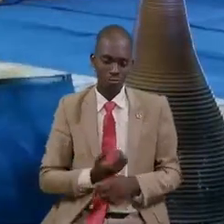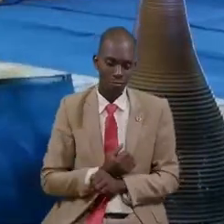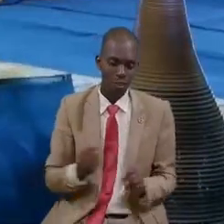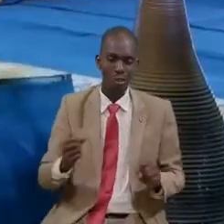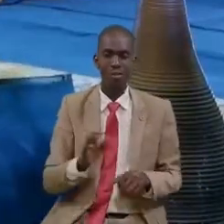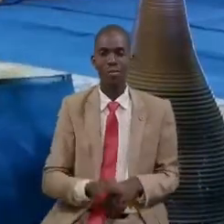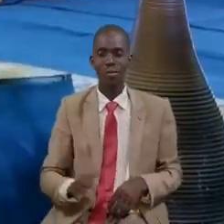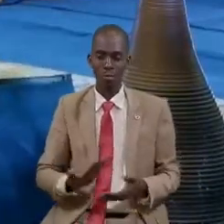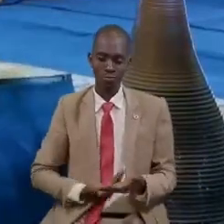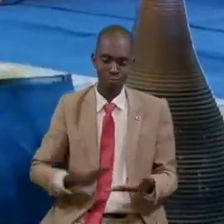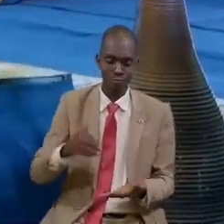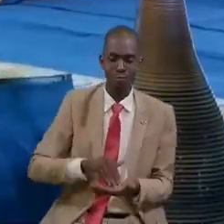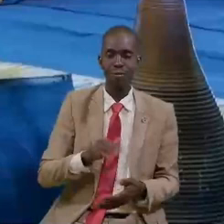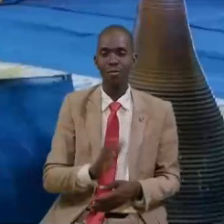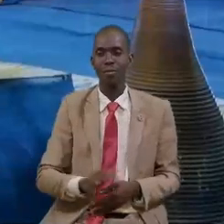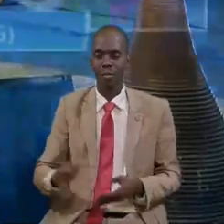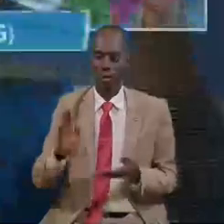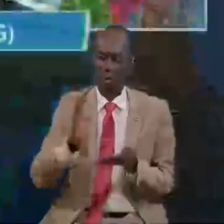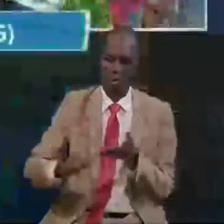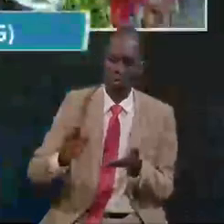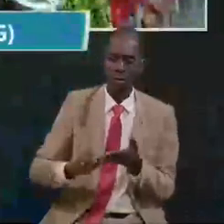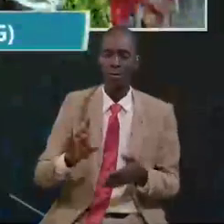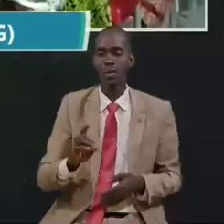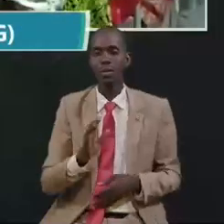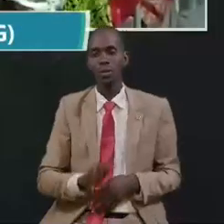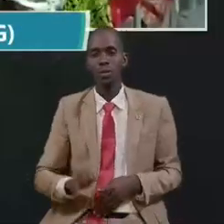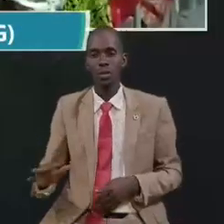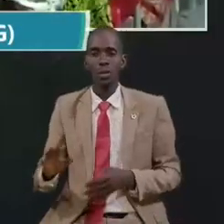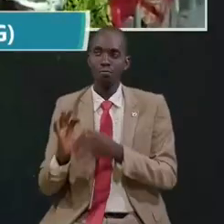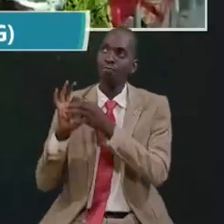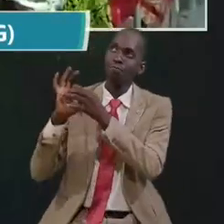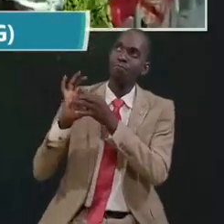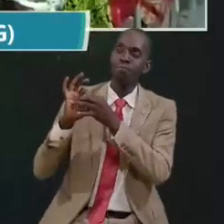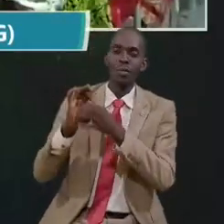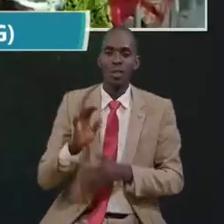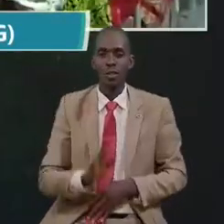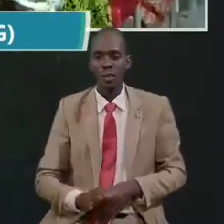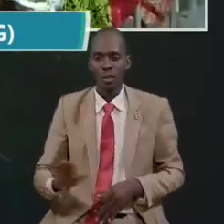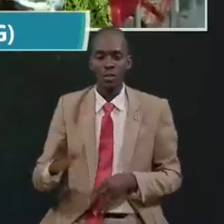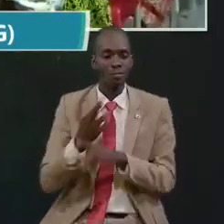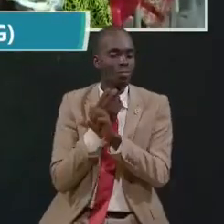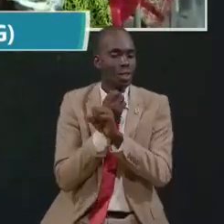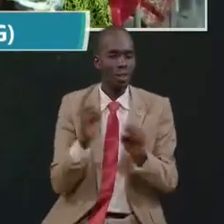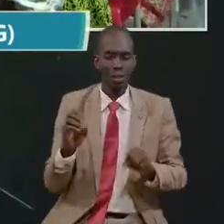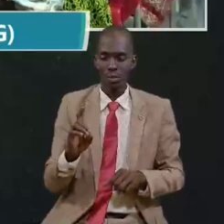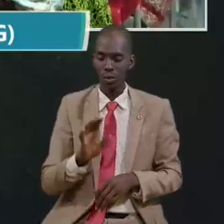nouveau, des enfants sauvés, pardonnés, réconciliés, des enfants rachetés,